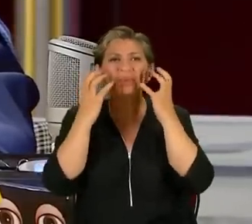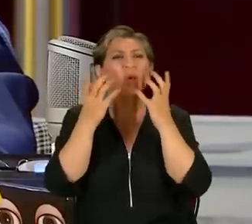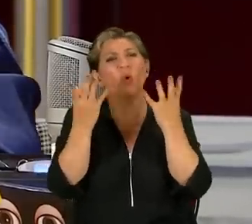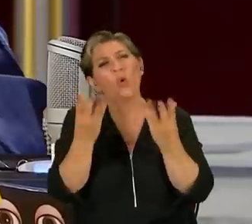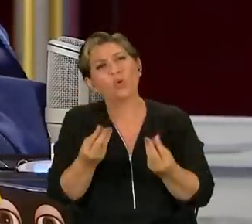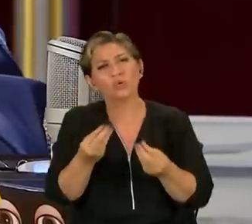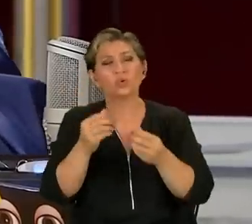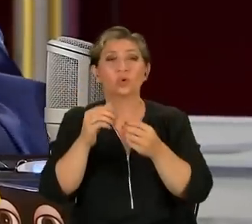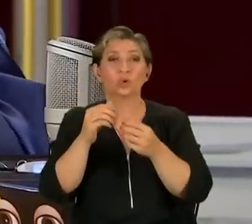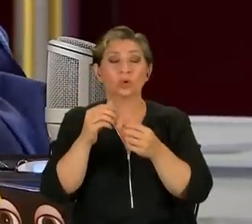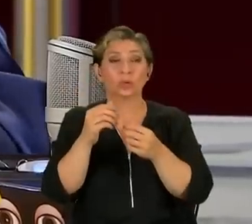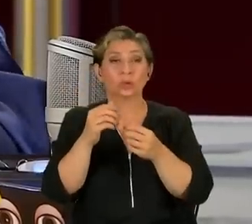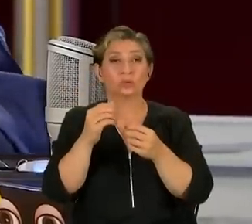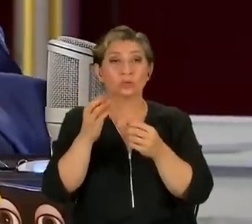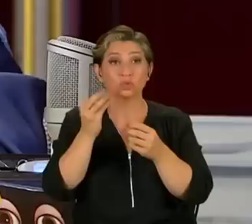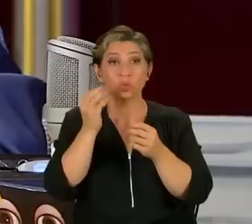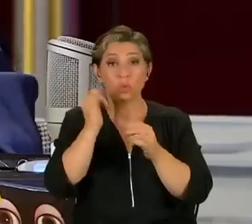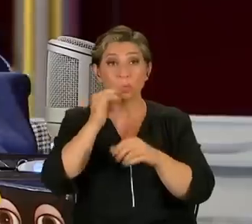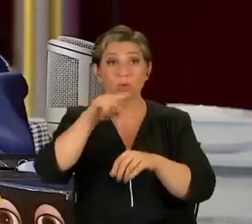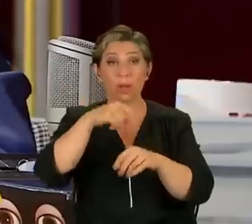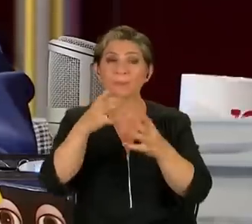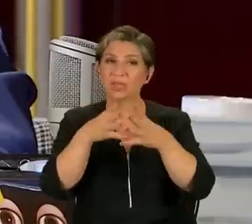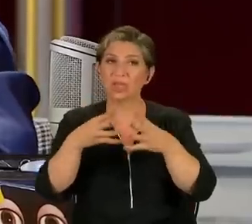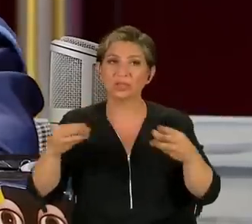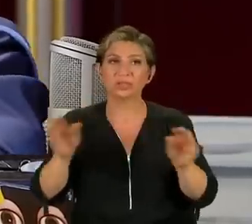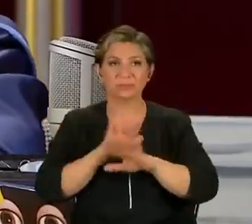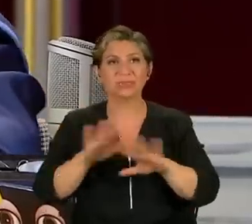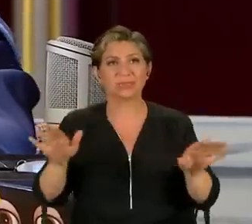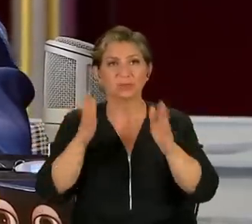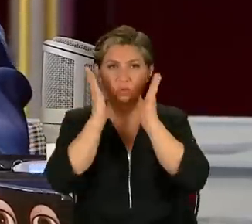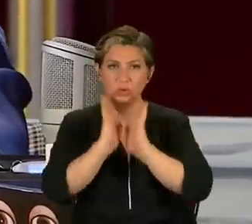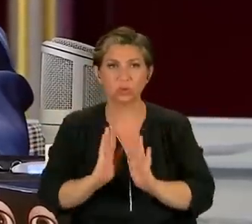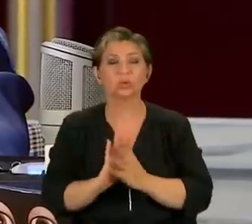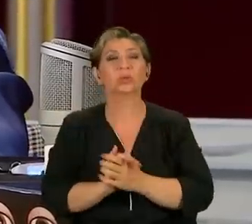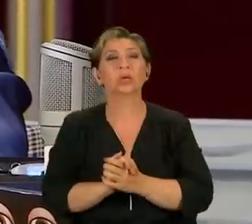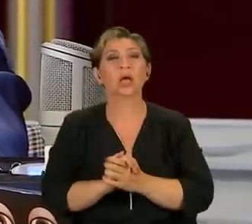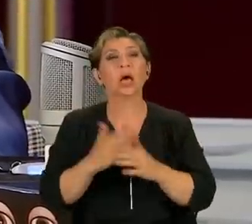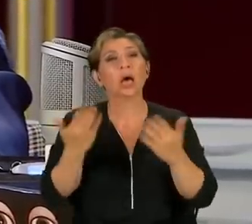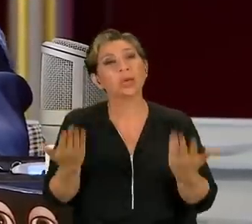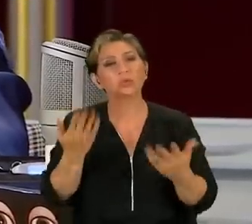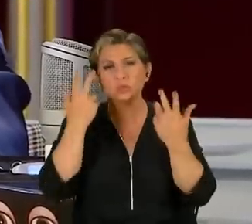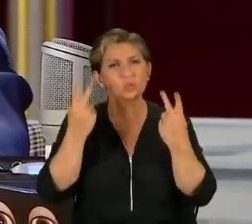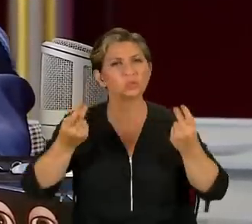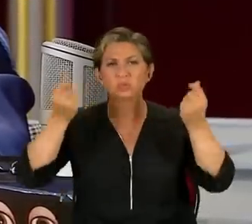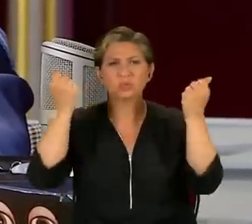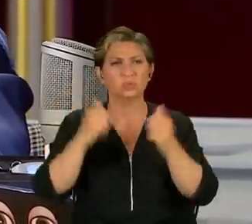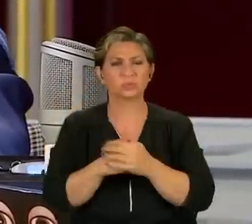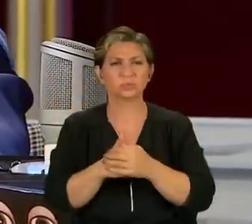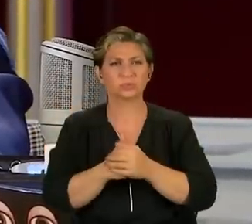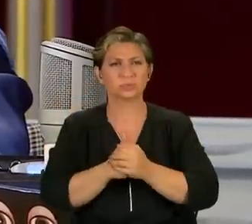da oldu. Uzun bir yani çok kötü bir dönemdi. Geçti gitti. Bitti. Artık unuttum